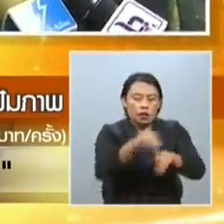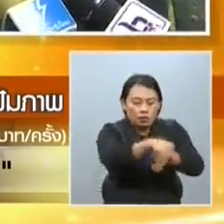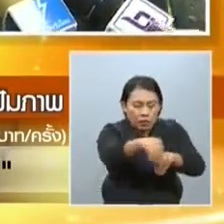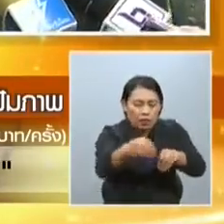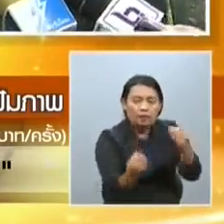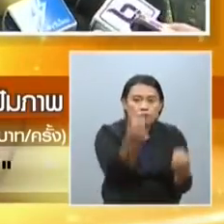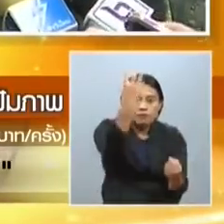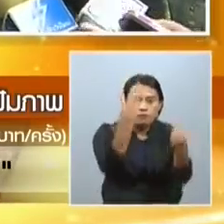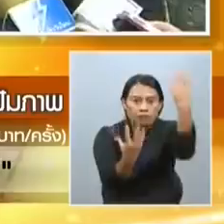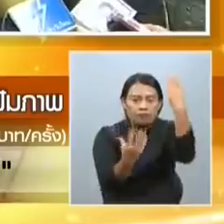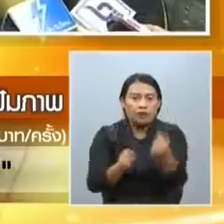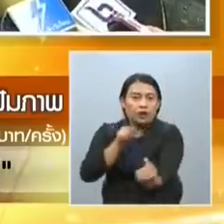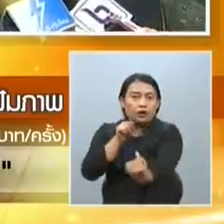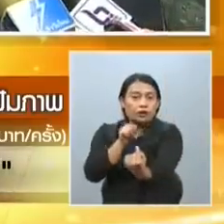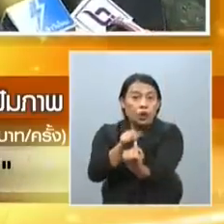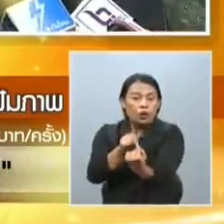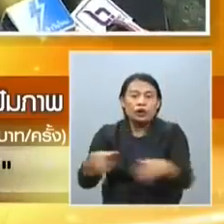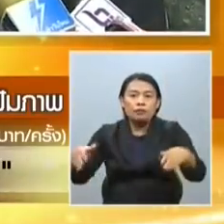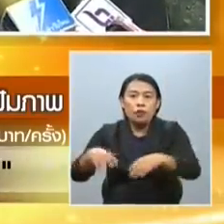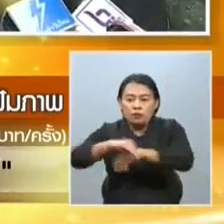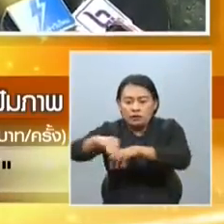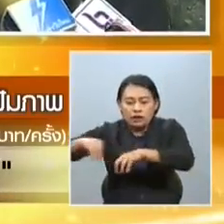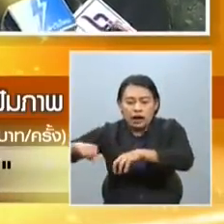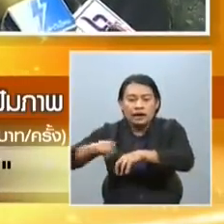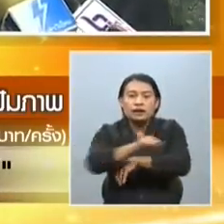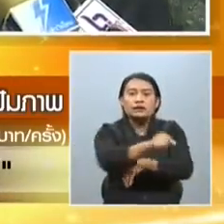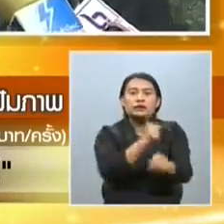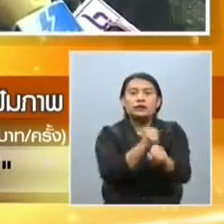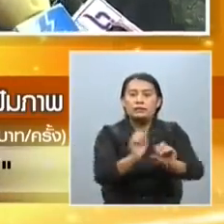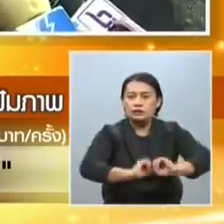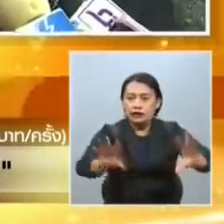ความเห็นของกลุ่มเครือข่ายที่ต้องการให้ทำเป็นแนวเขตอุทยานให้ชัดเจนค่ะ เป็นท้าย